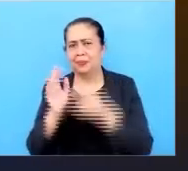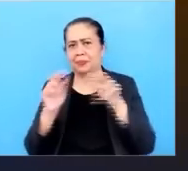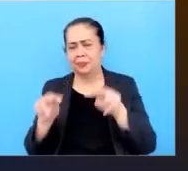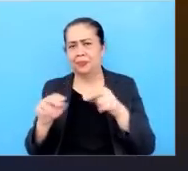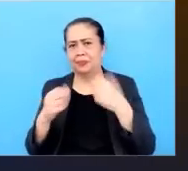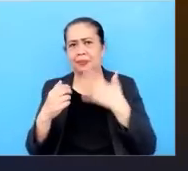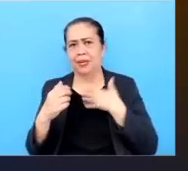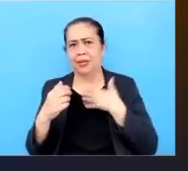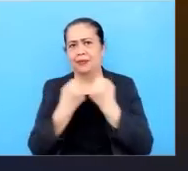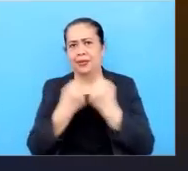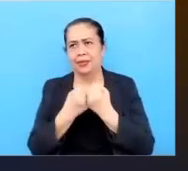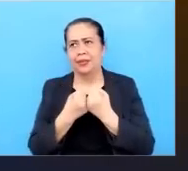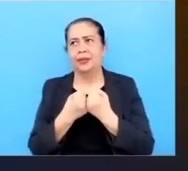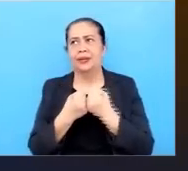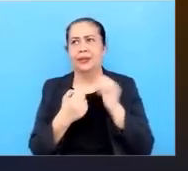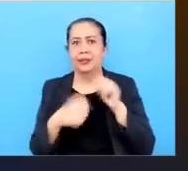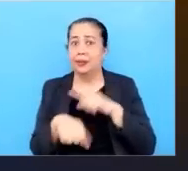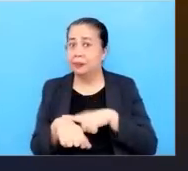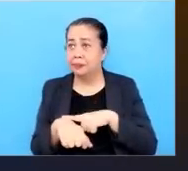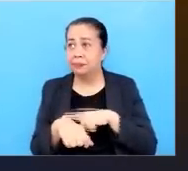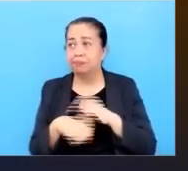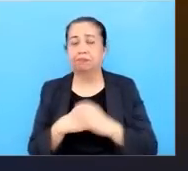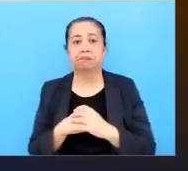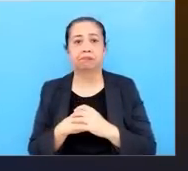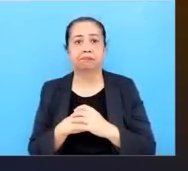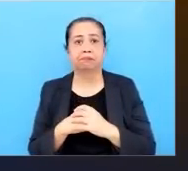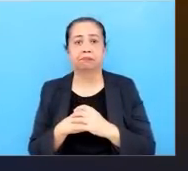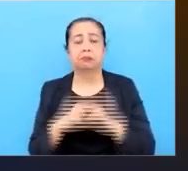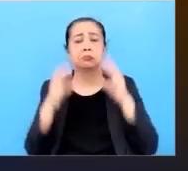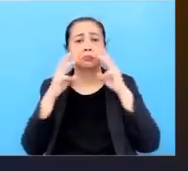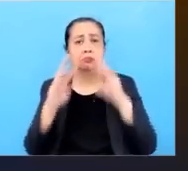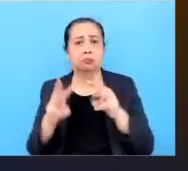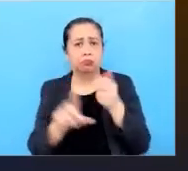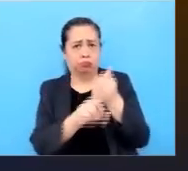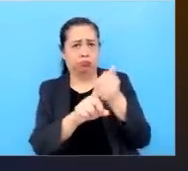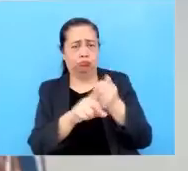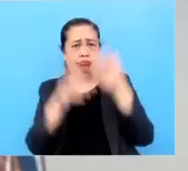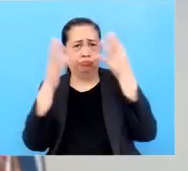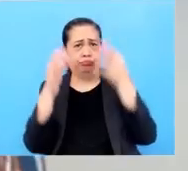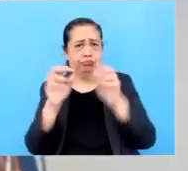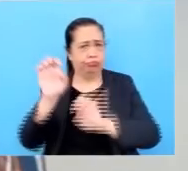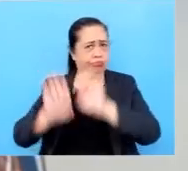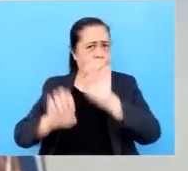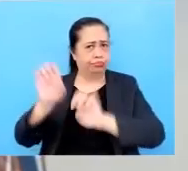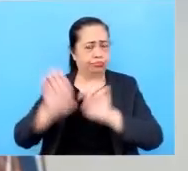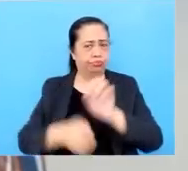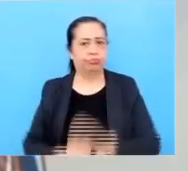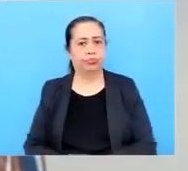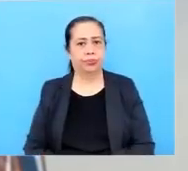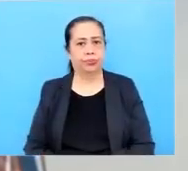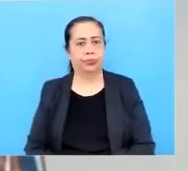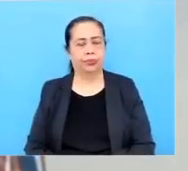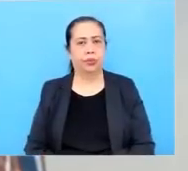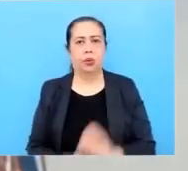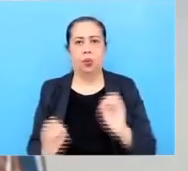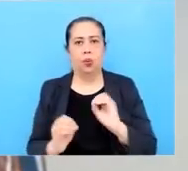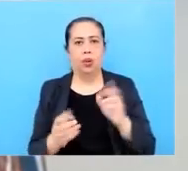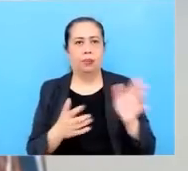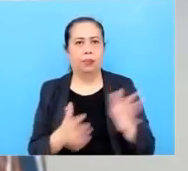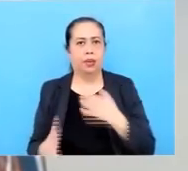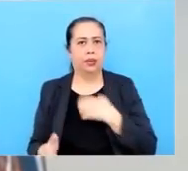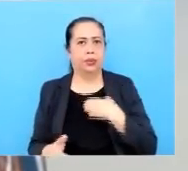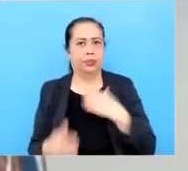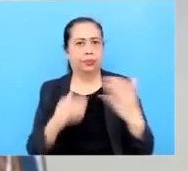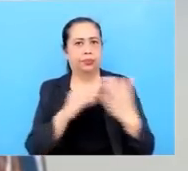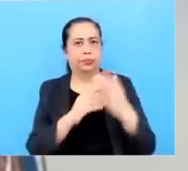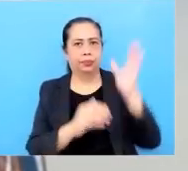ko nung time na yon. At mapapanood nila sila na mag-evaluate. Wala rin daw siyang balak ireklamo si